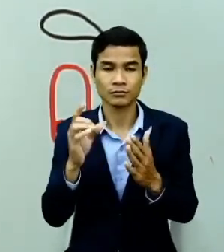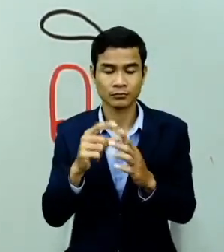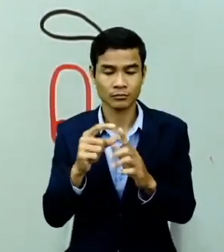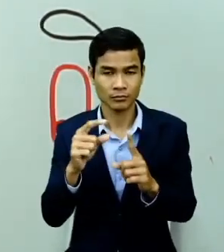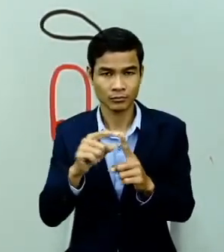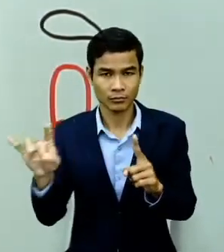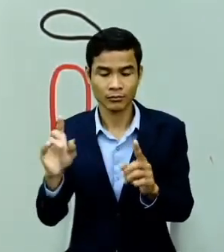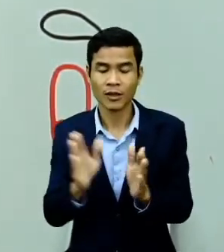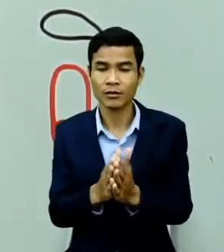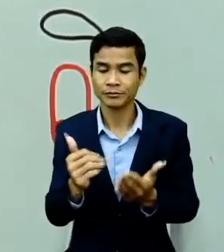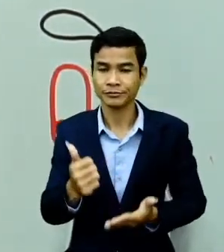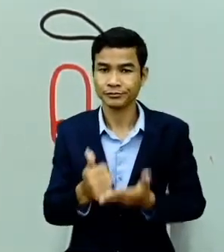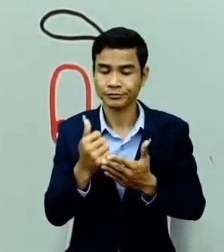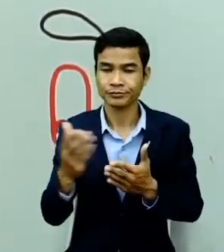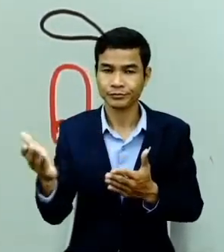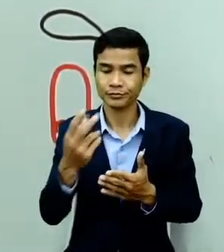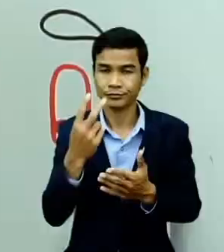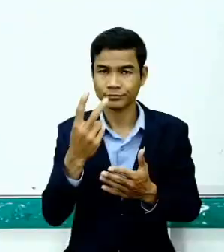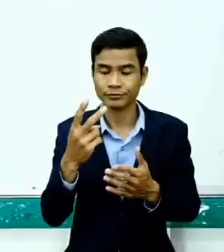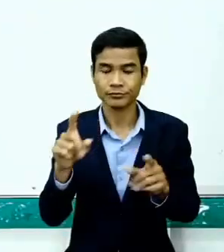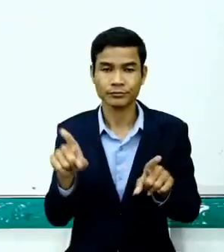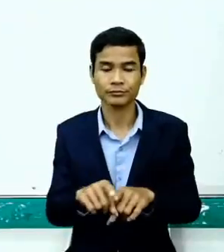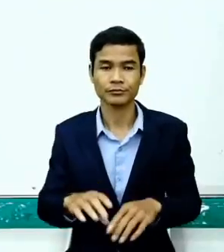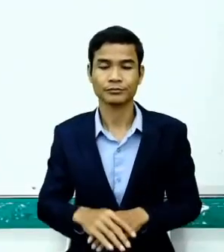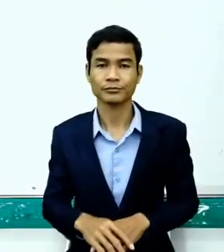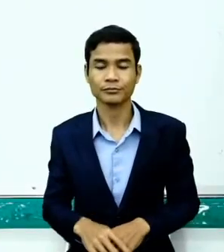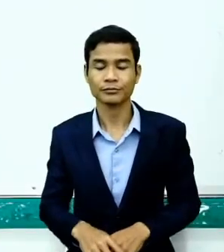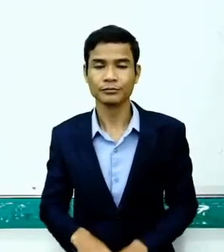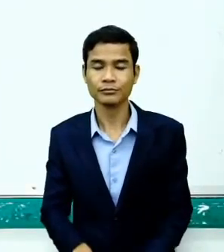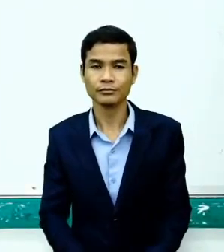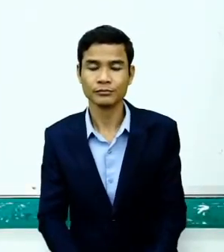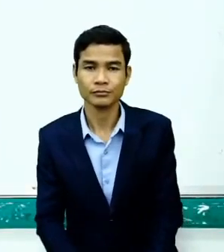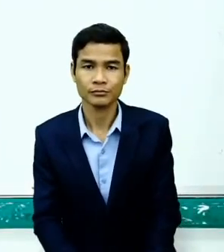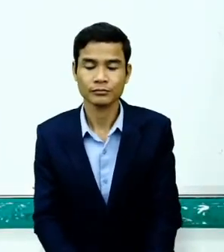សិភៅជំនួយកូនបង្ហាញកូននៅលើក្តារខៀន